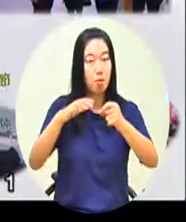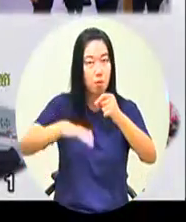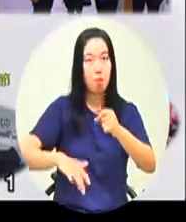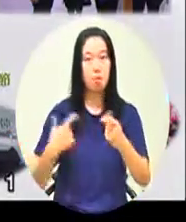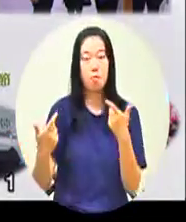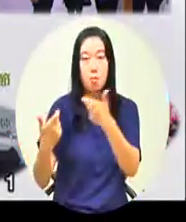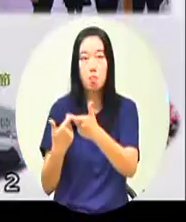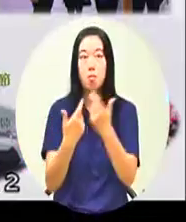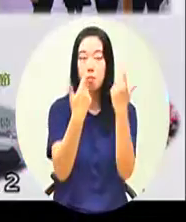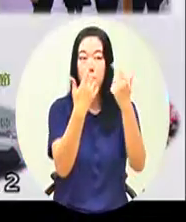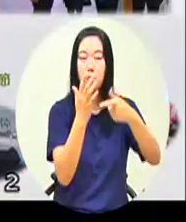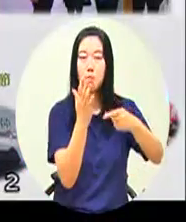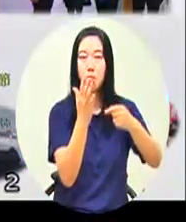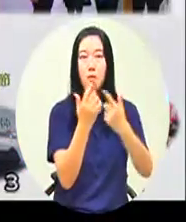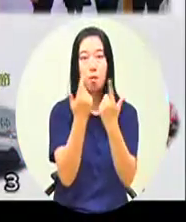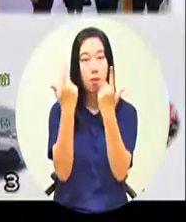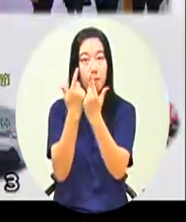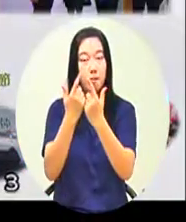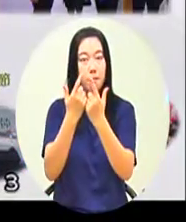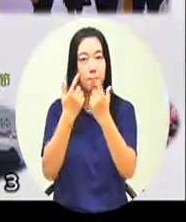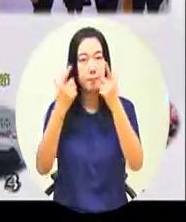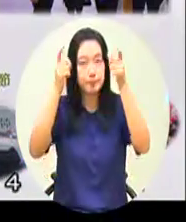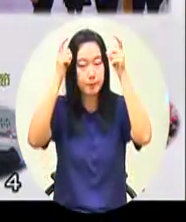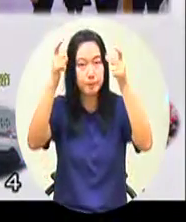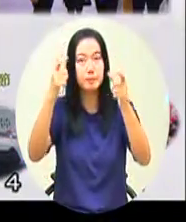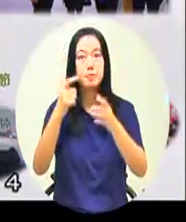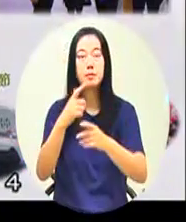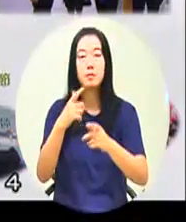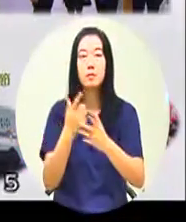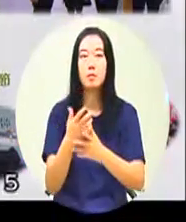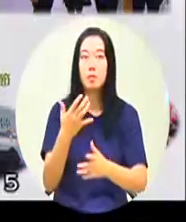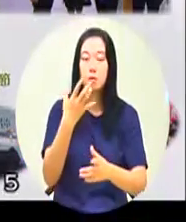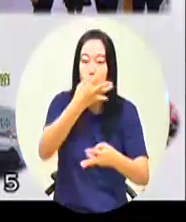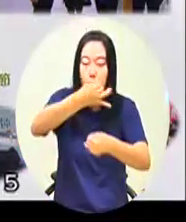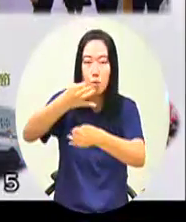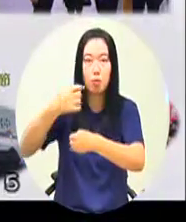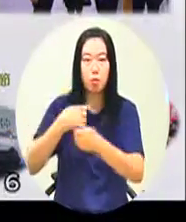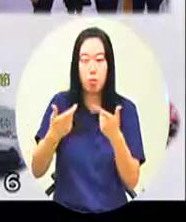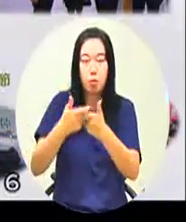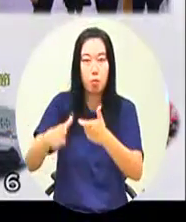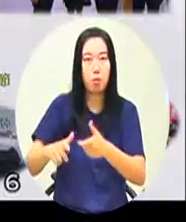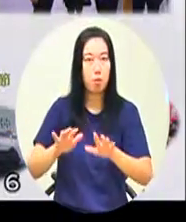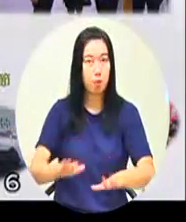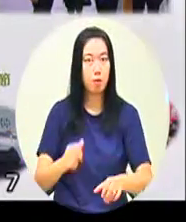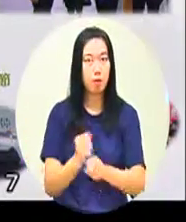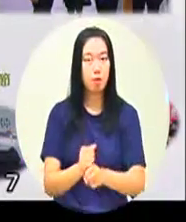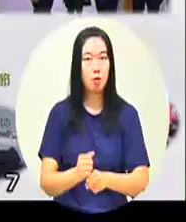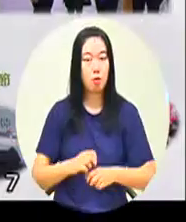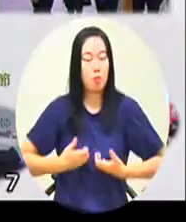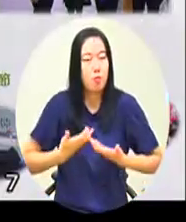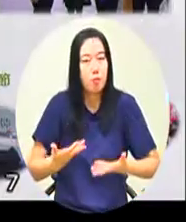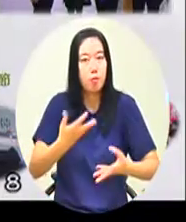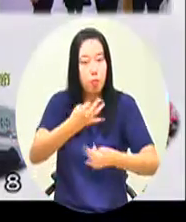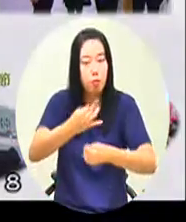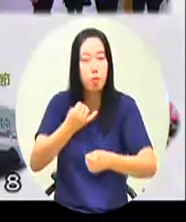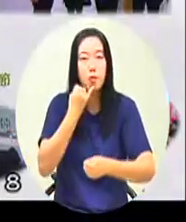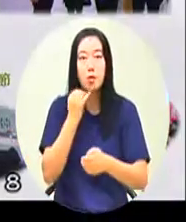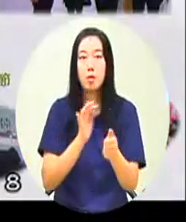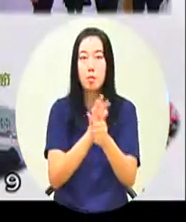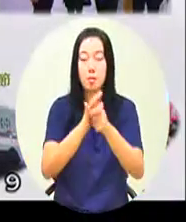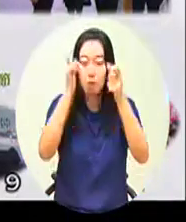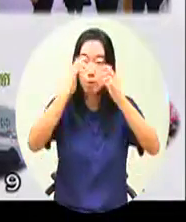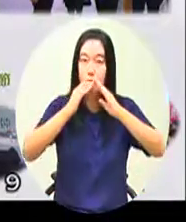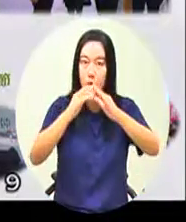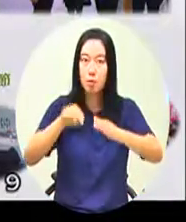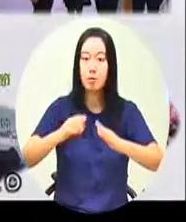雄沿海市区的渔业产季，那也办理相关在地的这些节庆的部分，行销本市这